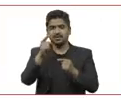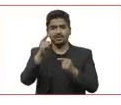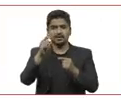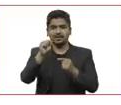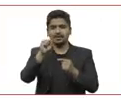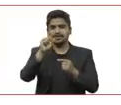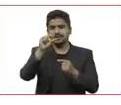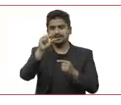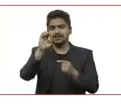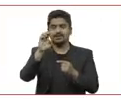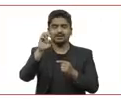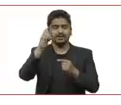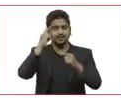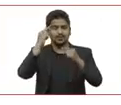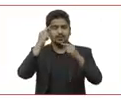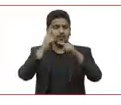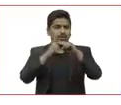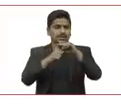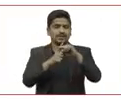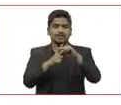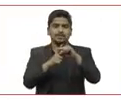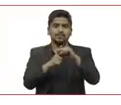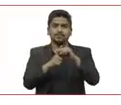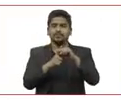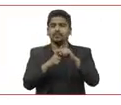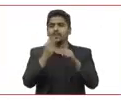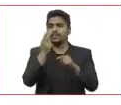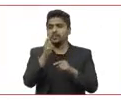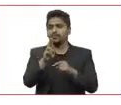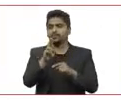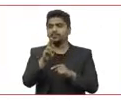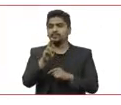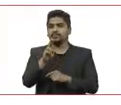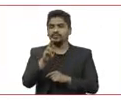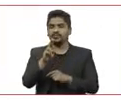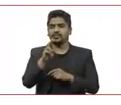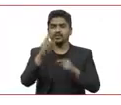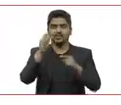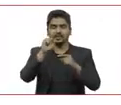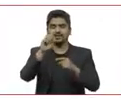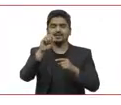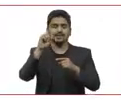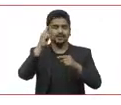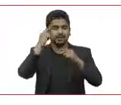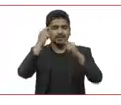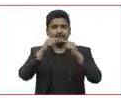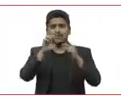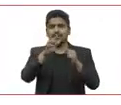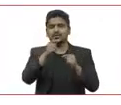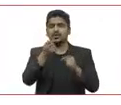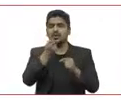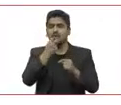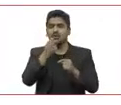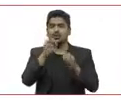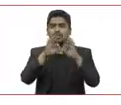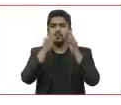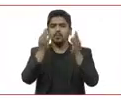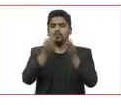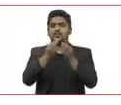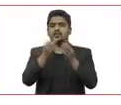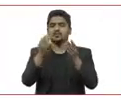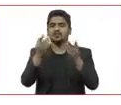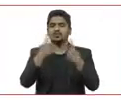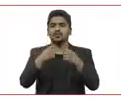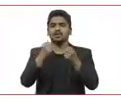जिन पोजिटिभ भएका PCR पोजिटिभ, यस जिन नेगेटिभ 10वटा र यस जिन नेगेटिभ 5वटा हङकङको विश्व स्वास्थ्य